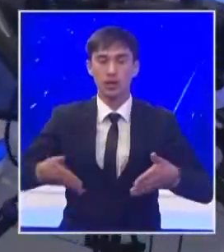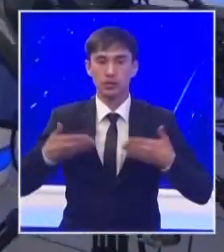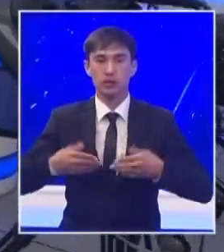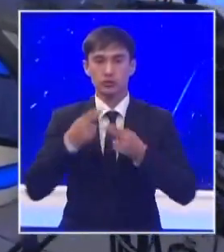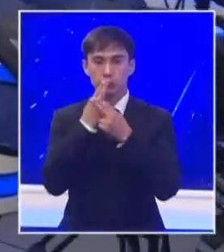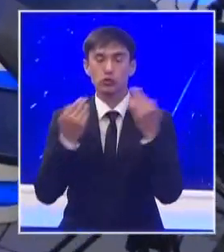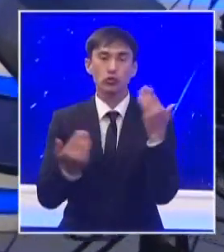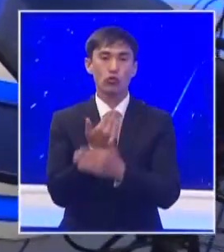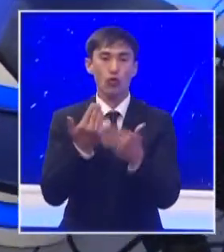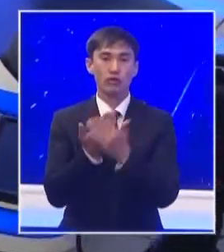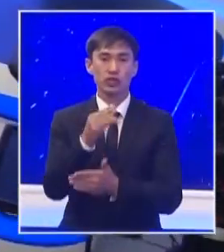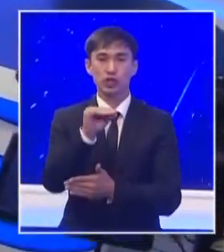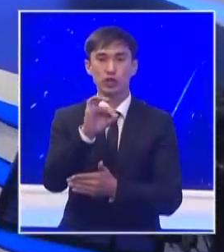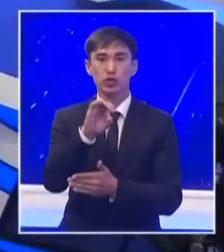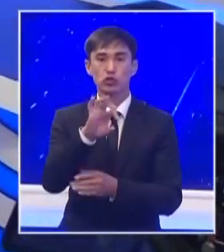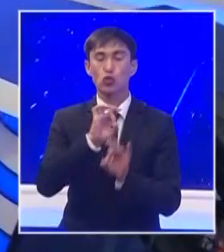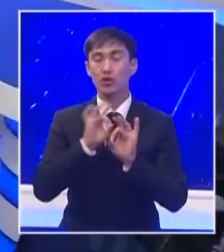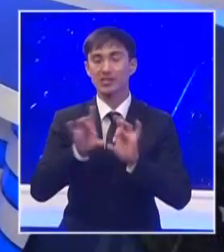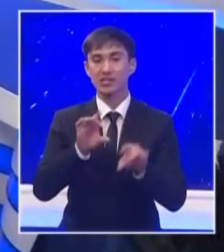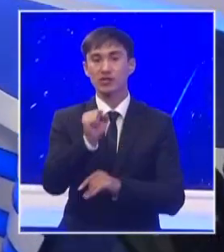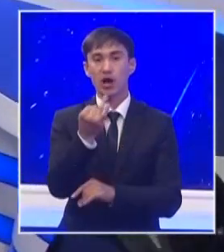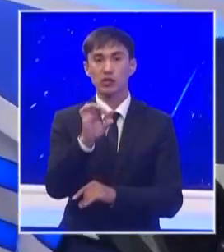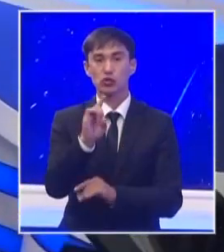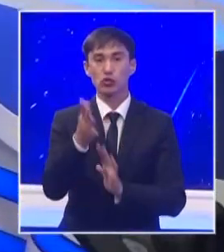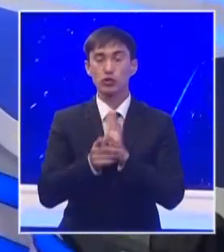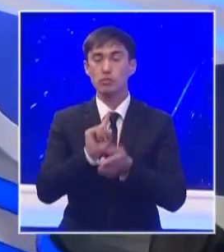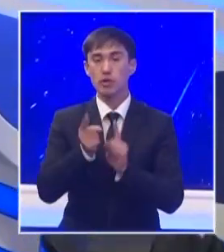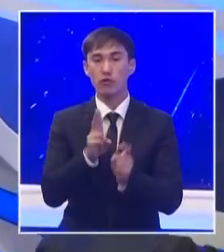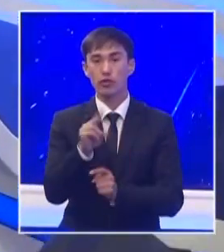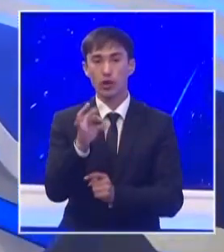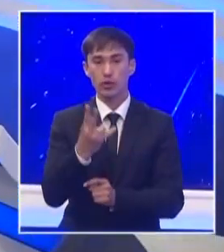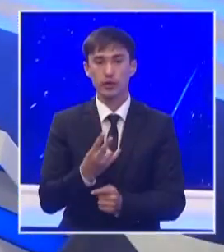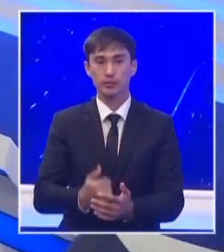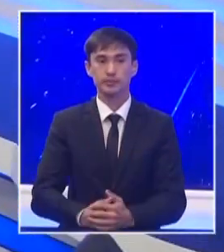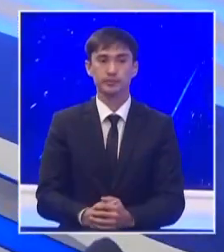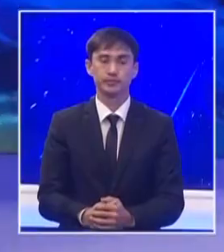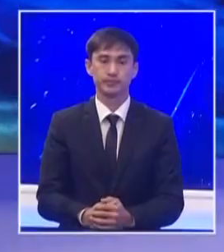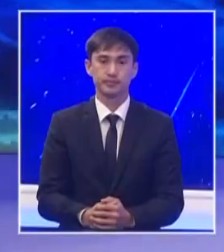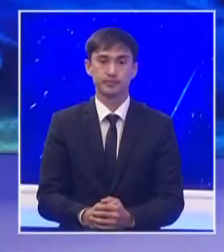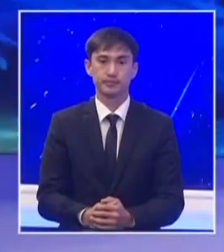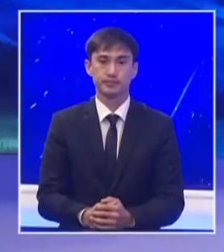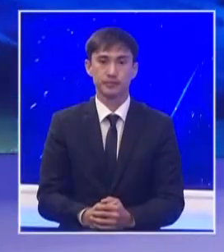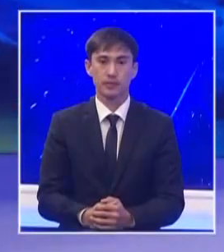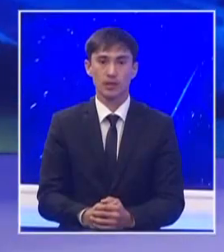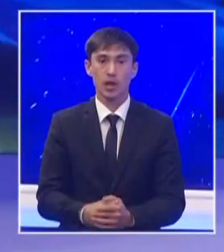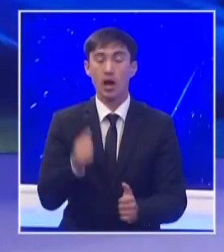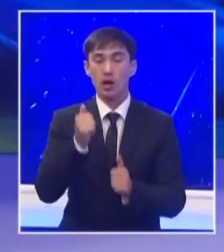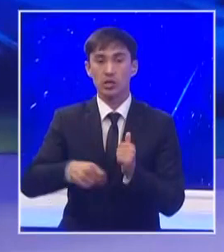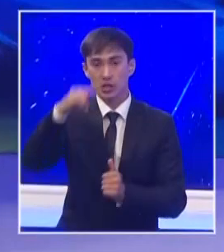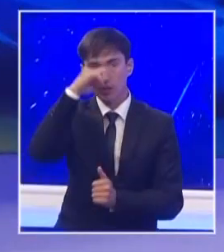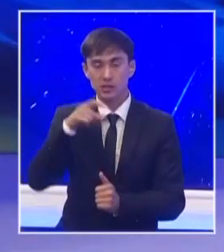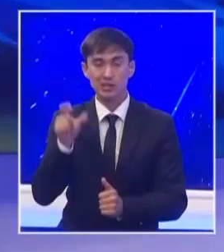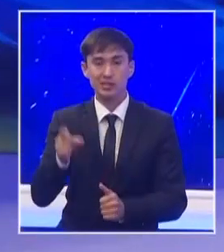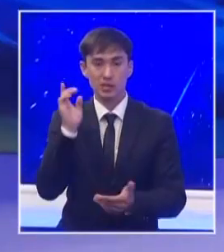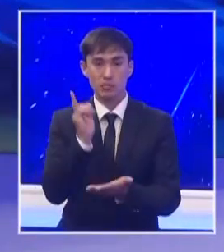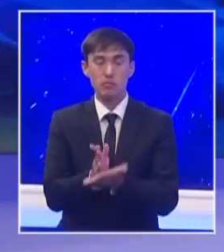Здравствуйте. Вечерние новости в эфире телеканала ЖетСУ. В студии Айсулу Жандосова. Сурдоперевод Даурен Абдрасилова. Каждый казахстанец